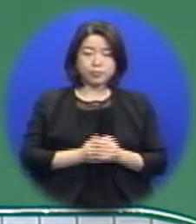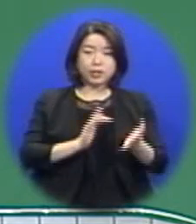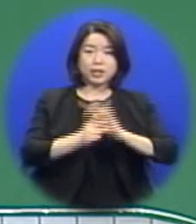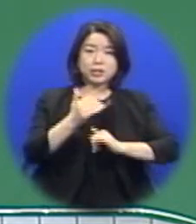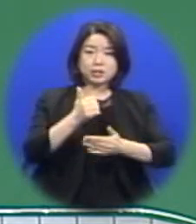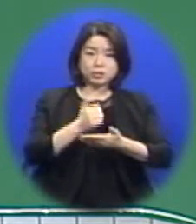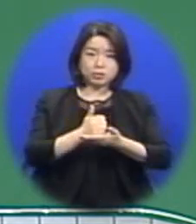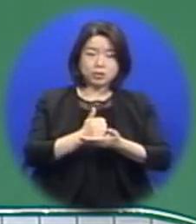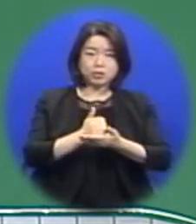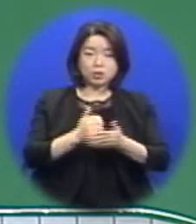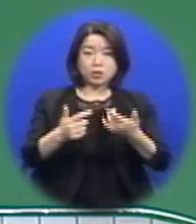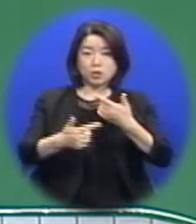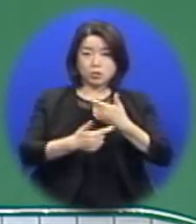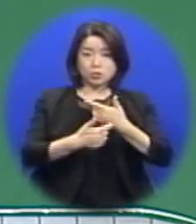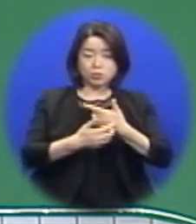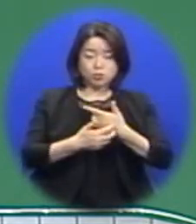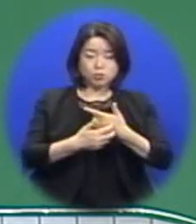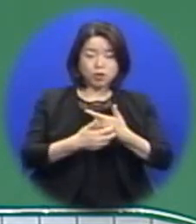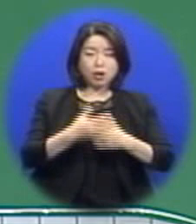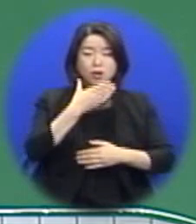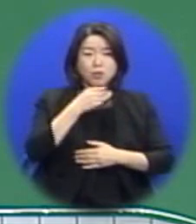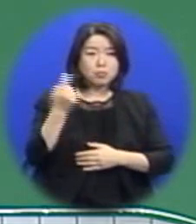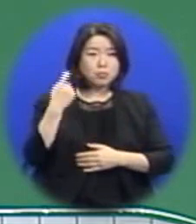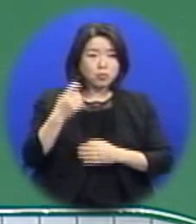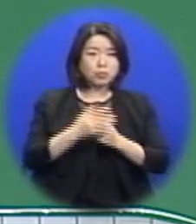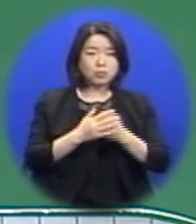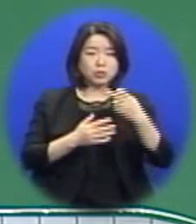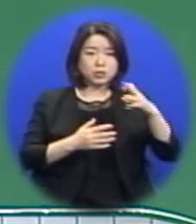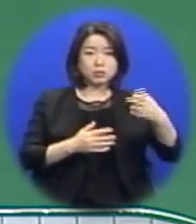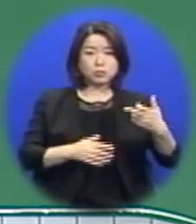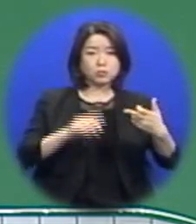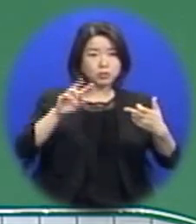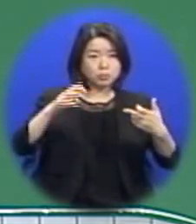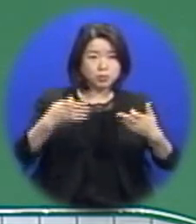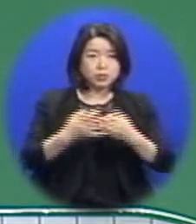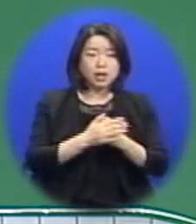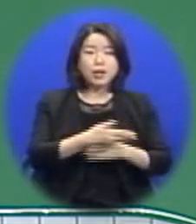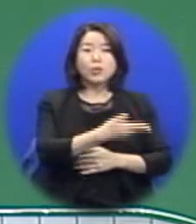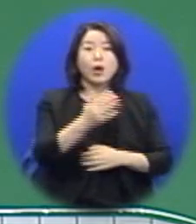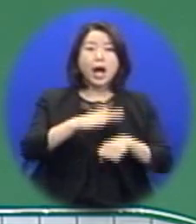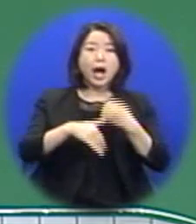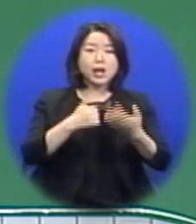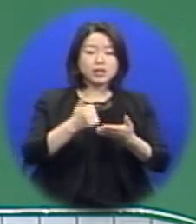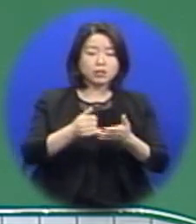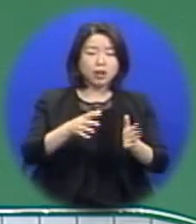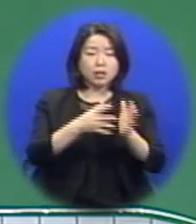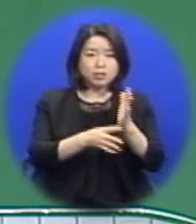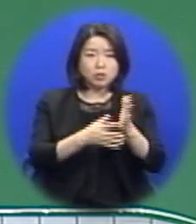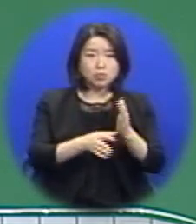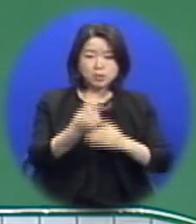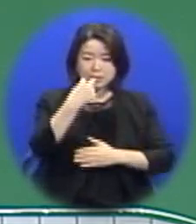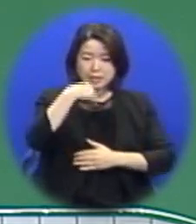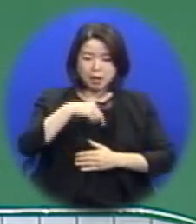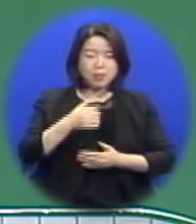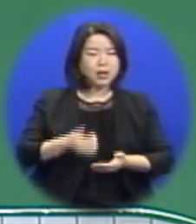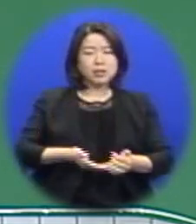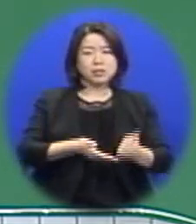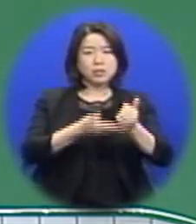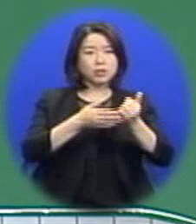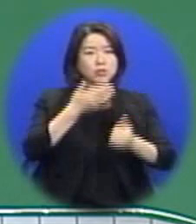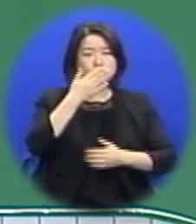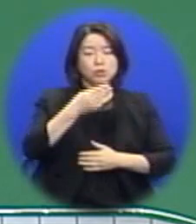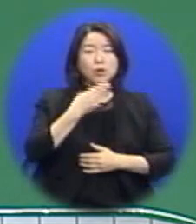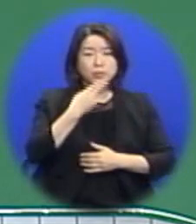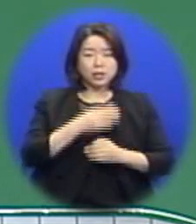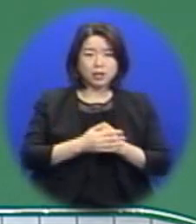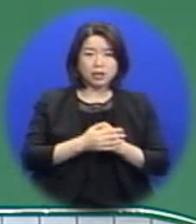예수님께서 누가복음 16장 13절에서 너희는 하나님과 재물을 겸하여 섬길 수 없느니라 이렇게 말씀하셨을